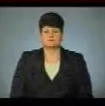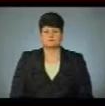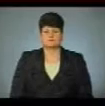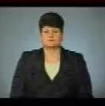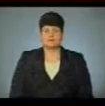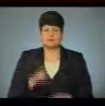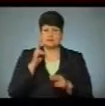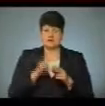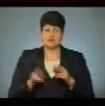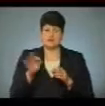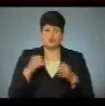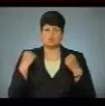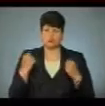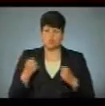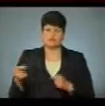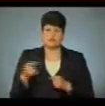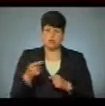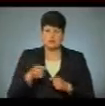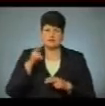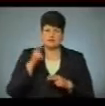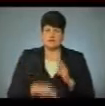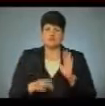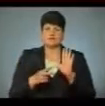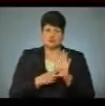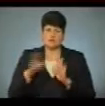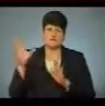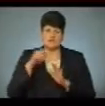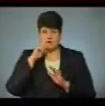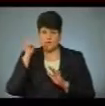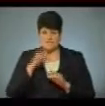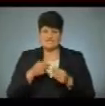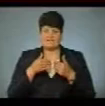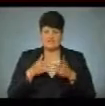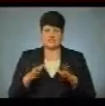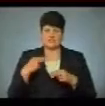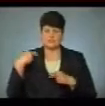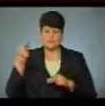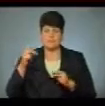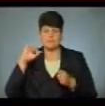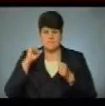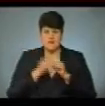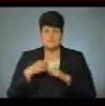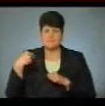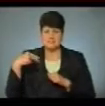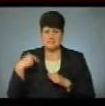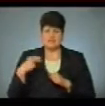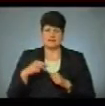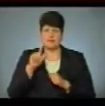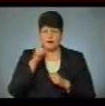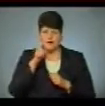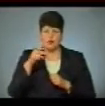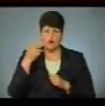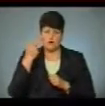І на завершення про спорт. В Тернополі завершився 7-й всеукраїнський відкритий чемпіонат пам'яті президента Федерації греко-римської